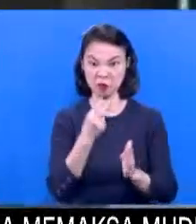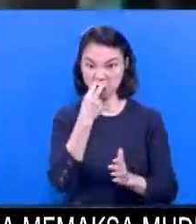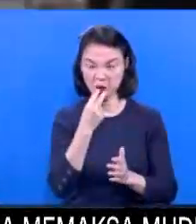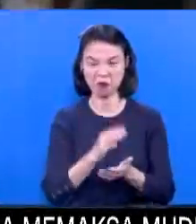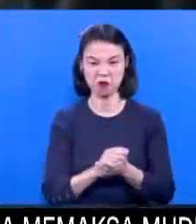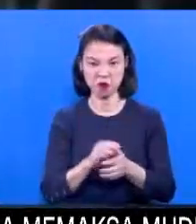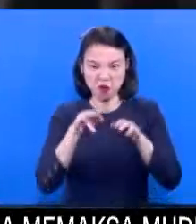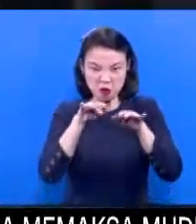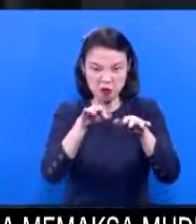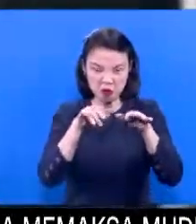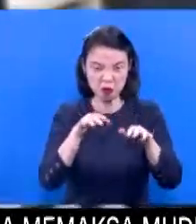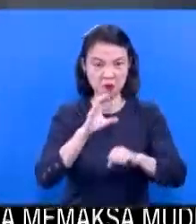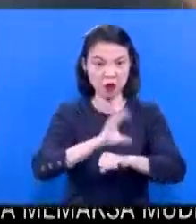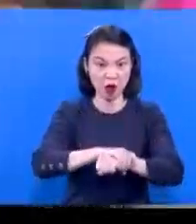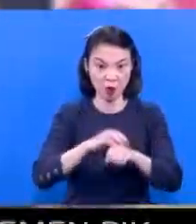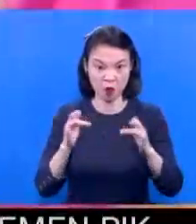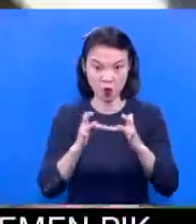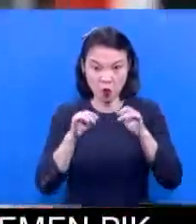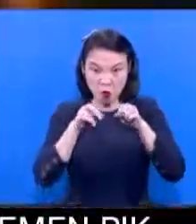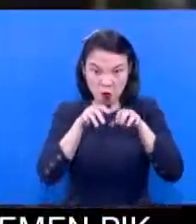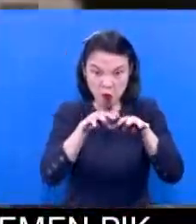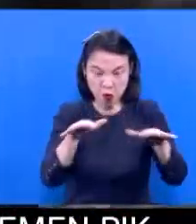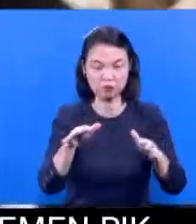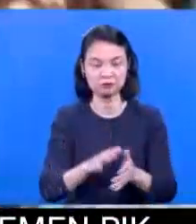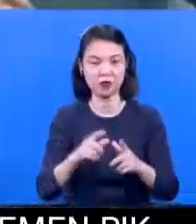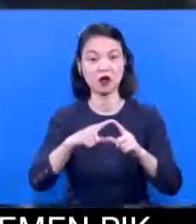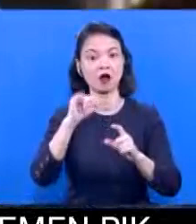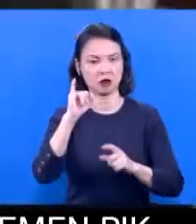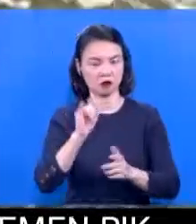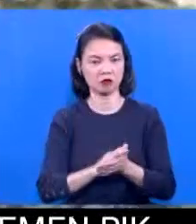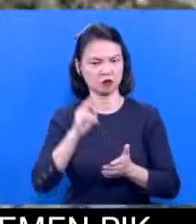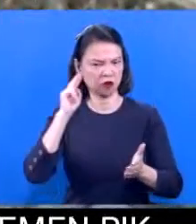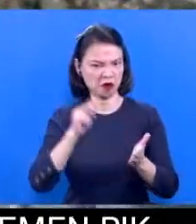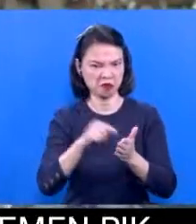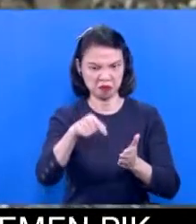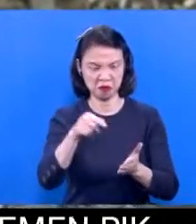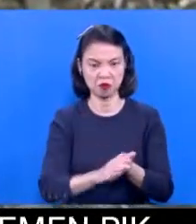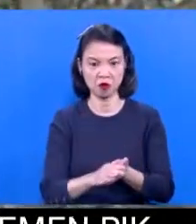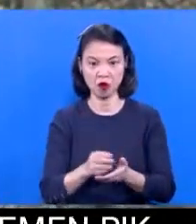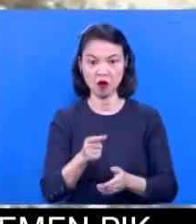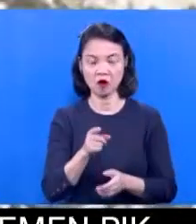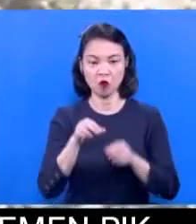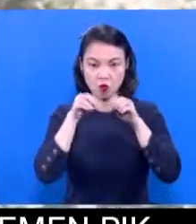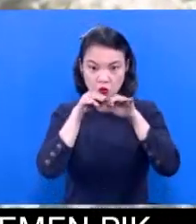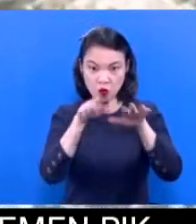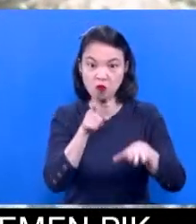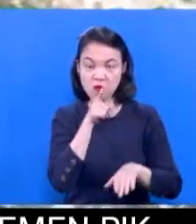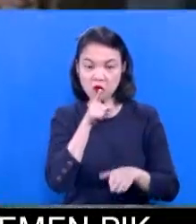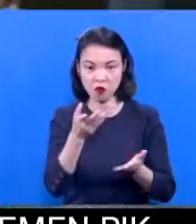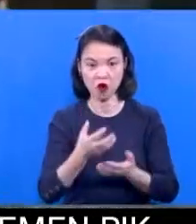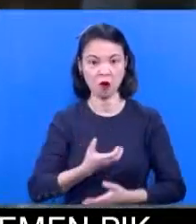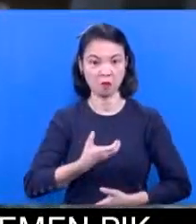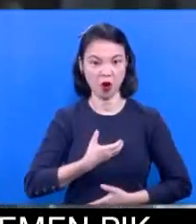setelah video penangkapannya beredar air mengaku sengaja menyebarkan isu terkait babi ngepet kepada warga karena ingin